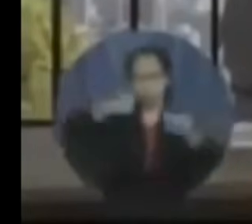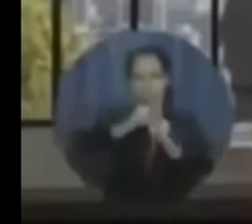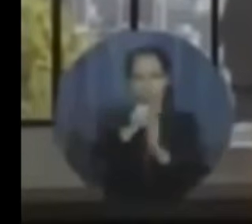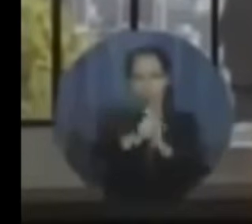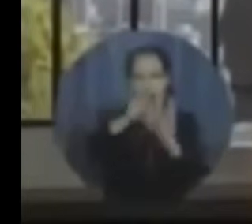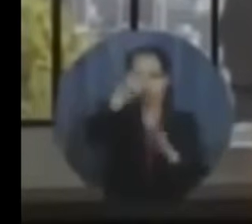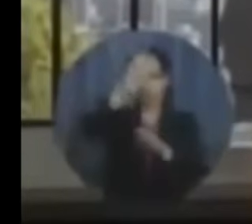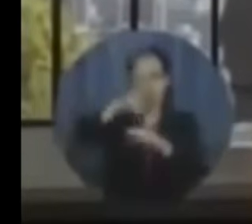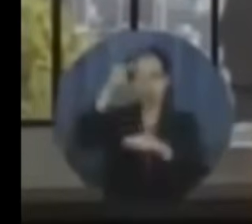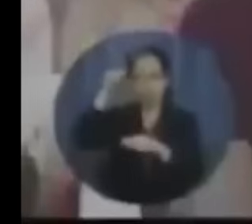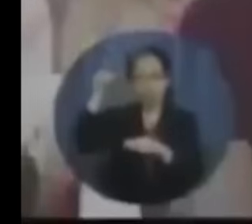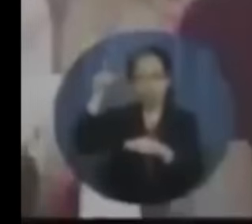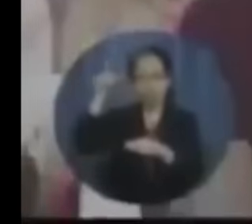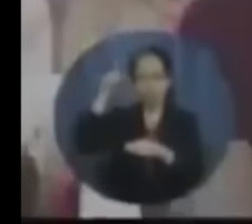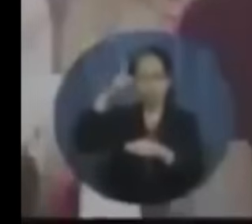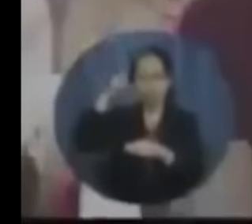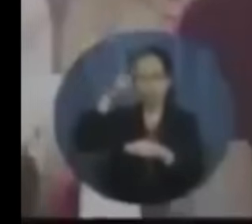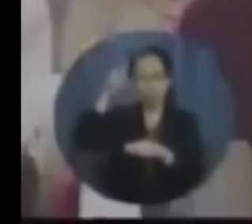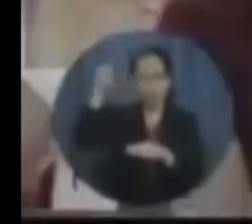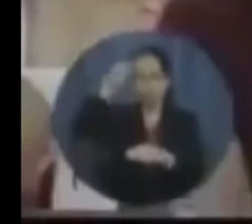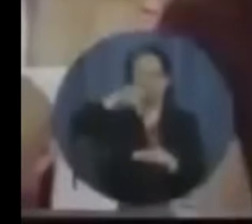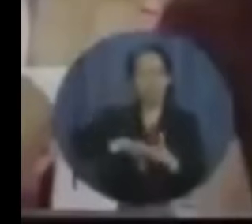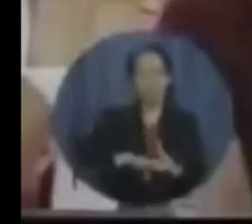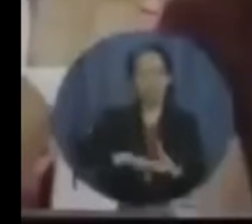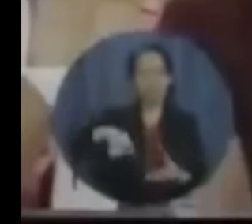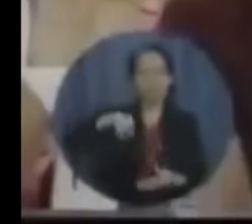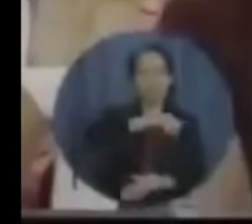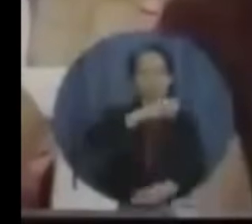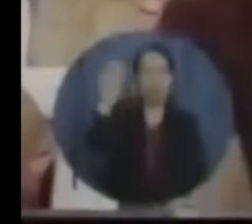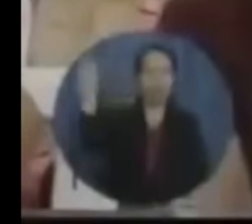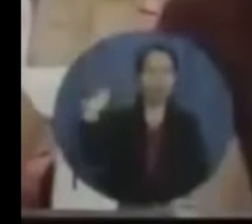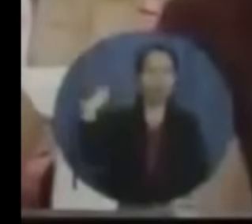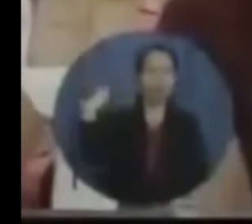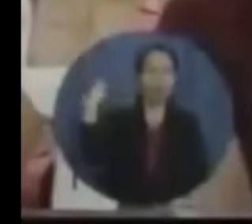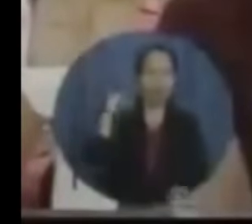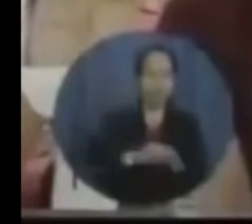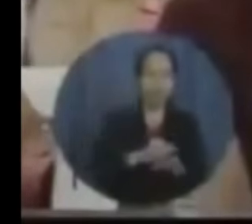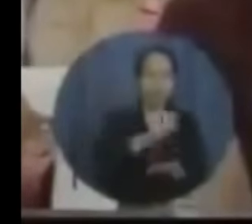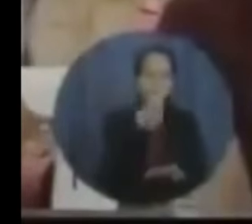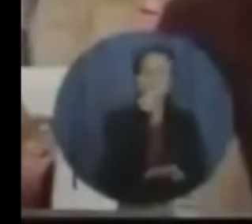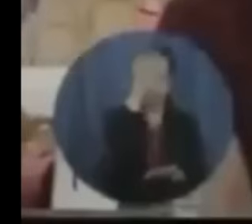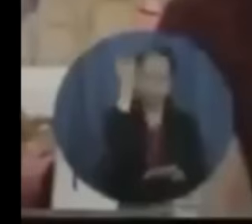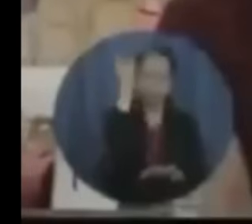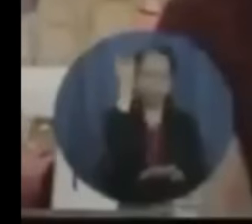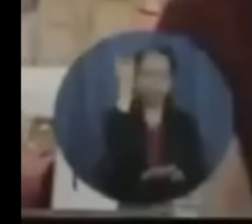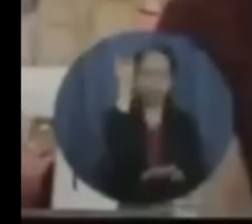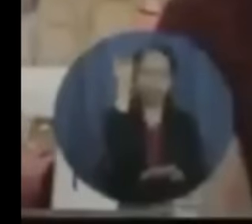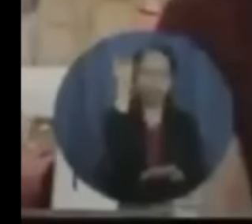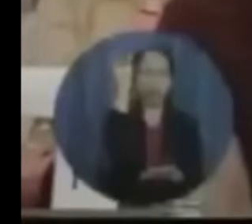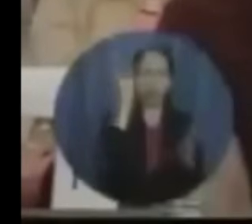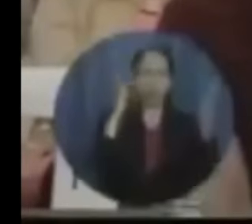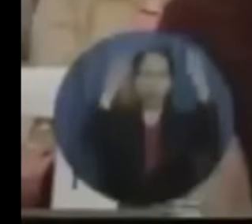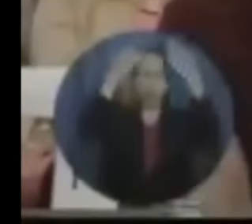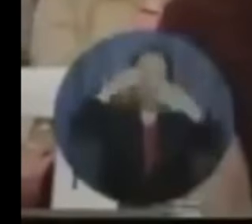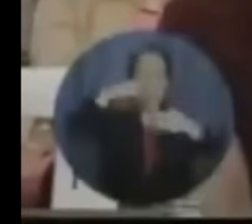sa panahon ni kapatid na Perez, eh, yun din ang paniniwala namin. Eh. na yun ay 666, eh yun yung Papa sa